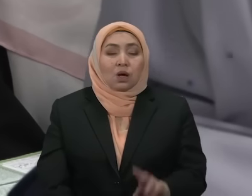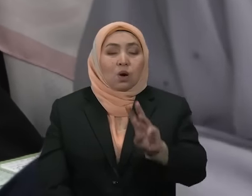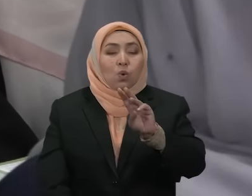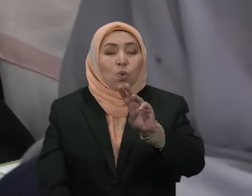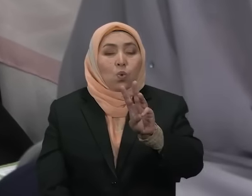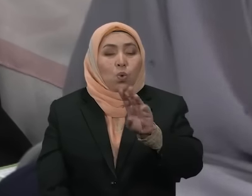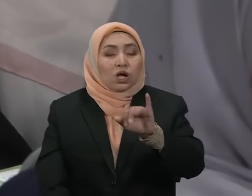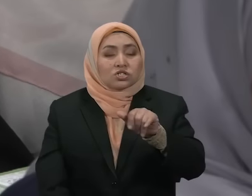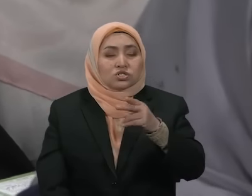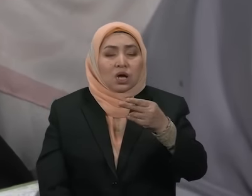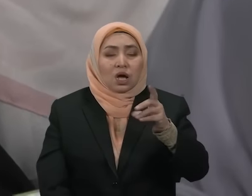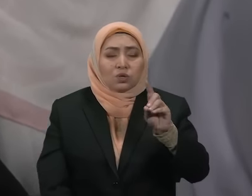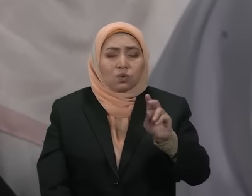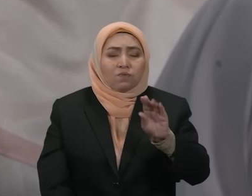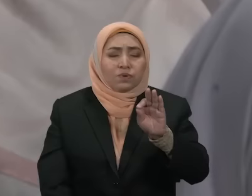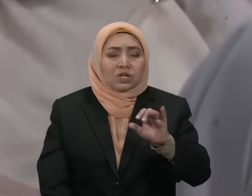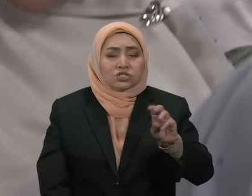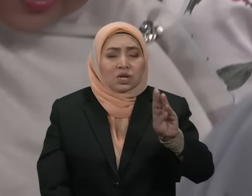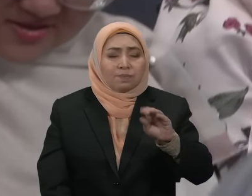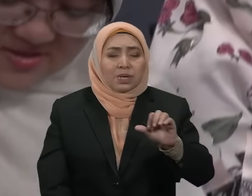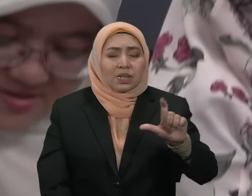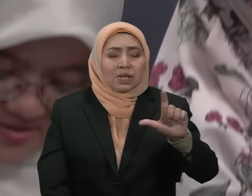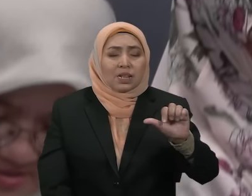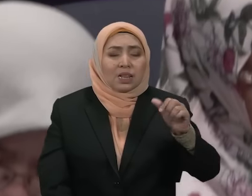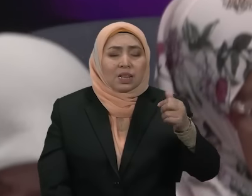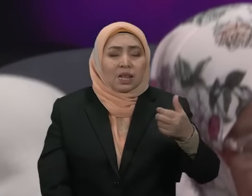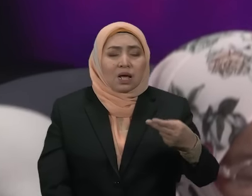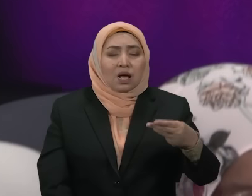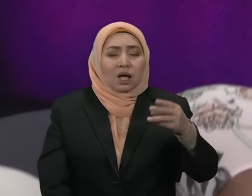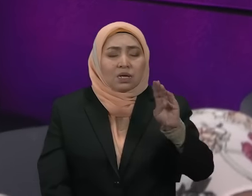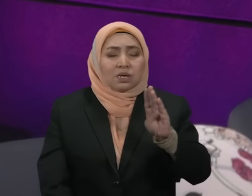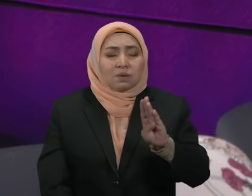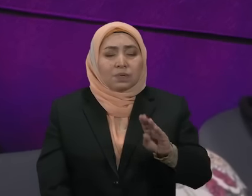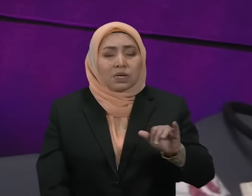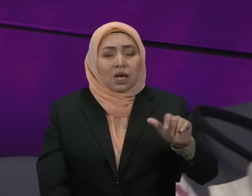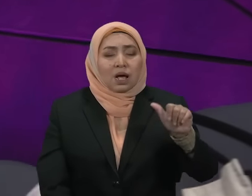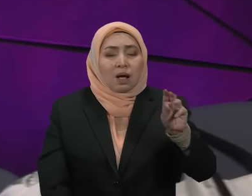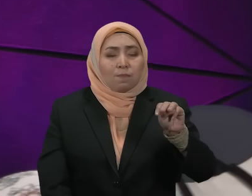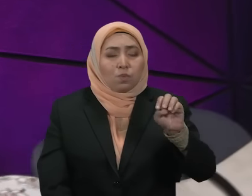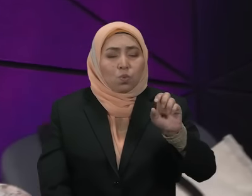وَجَاهَدُوا فِي سَبِيلِ اللَّهِ